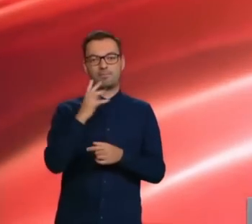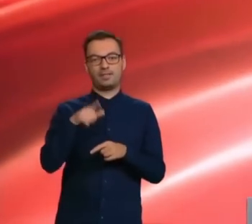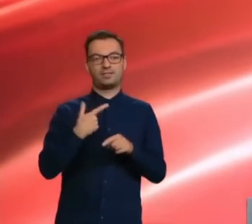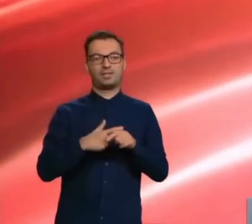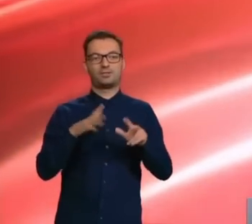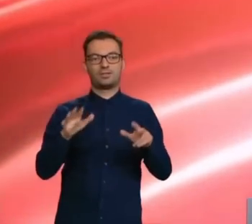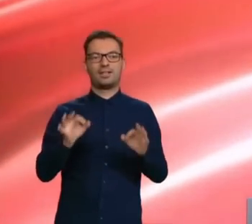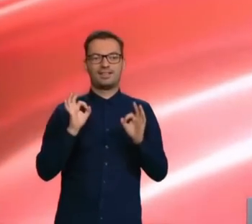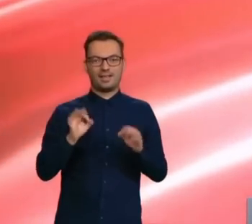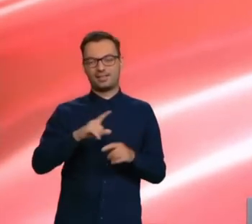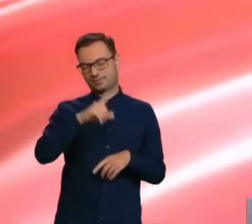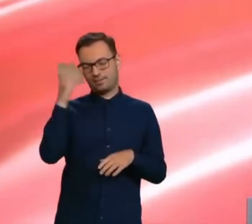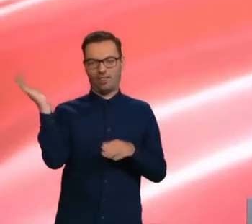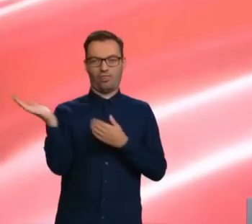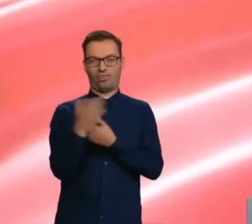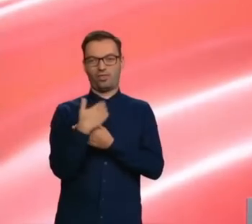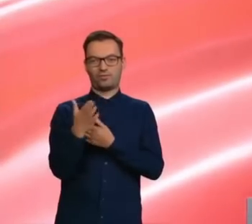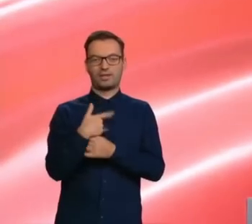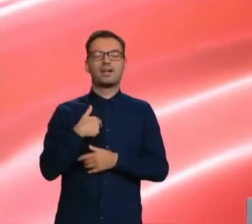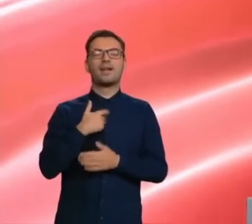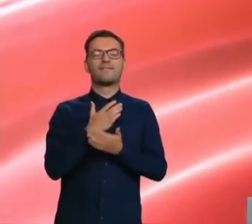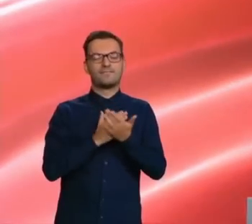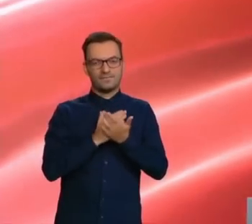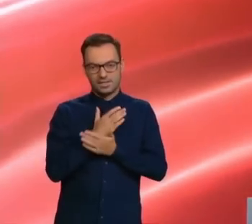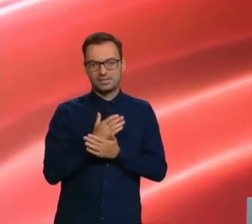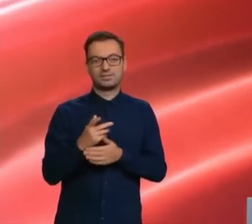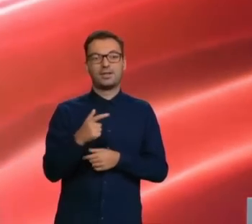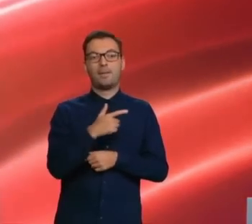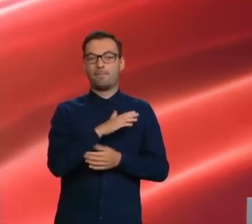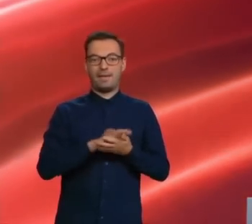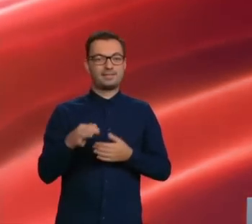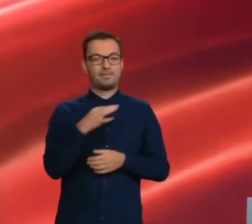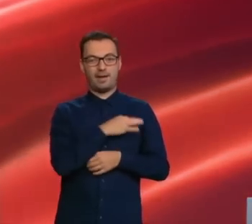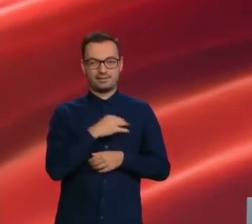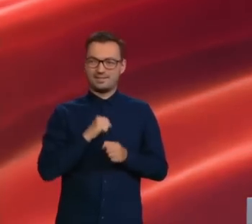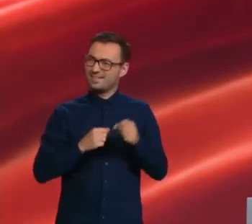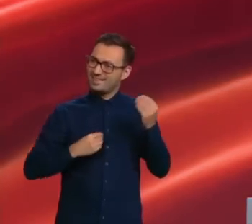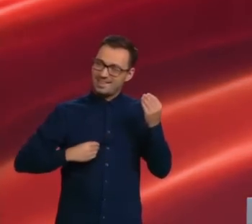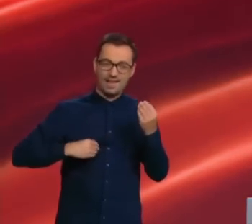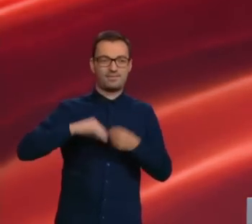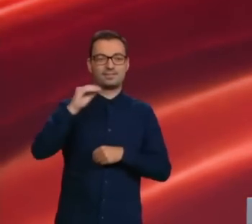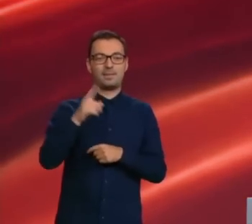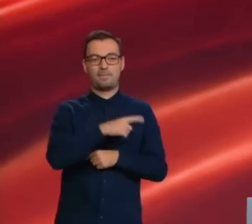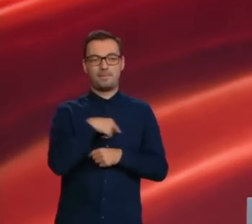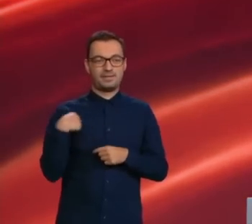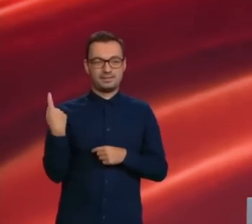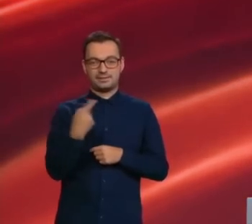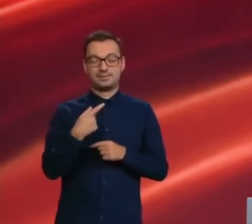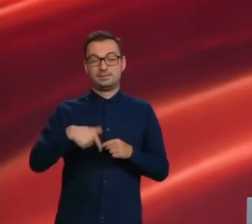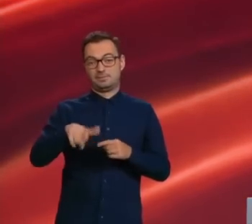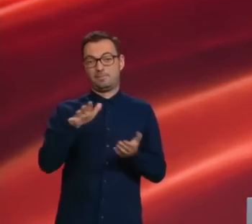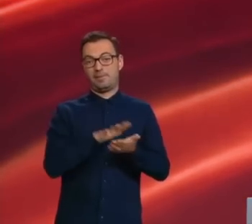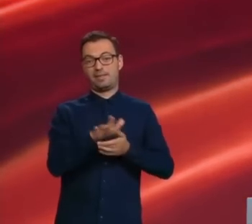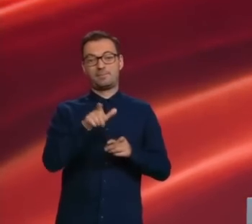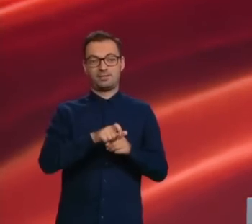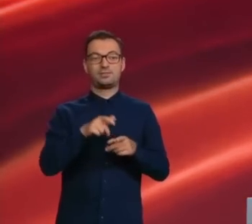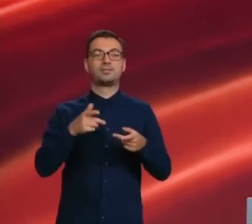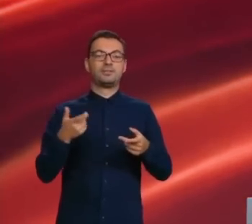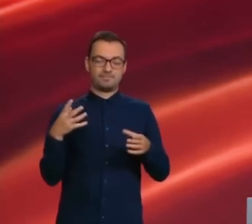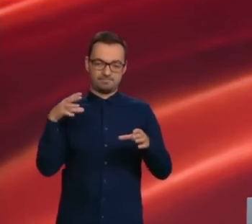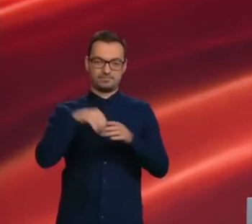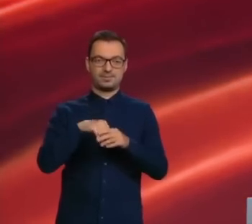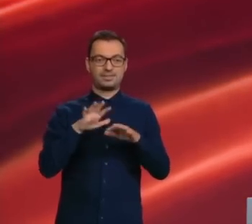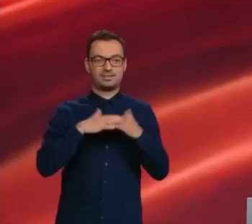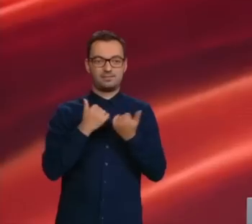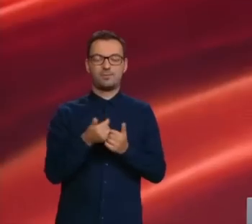5,28. Teraz też nas pomijają, ale ja wierzę, że nas bezpartyjnych jest najwięcej. Że my 15 października wejdziemy do Sejmu, bo